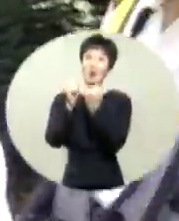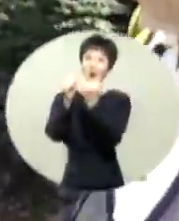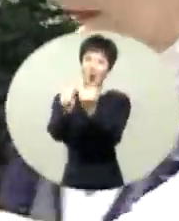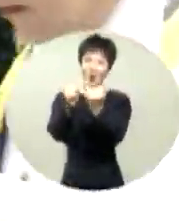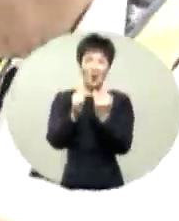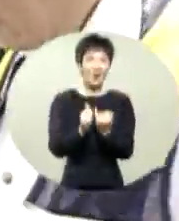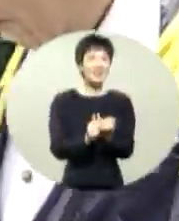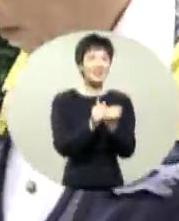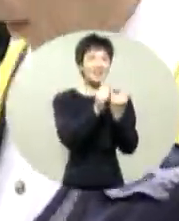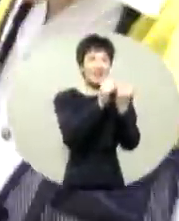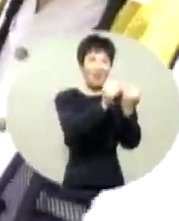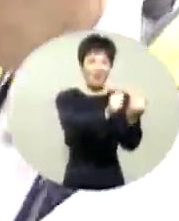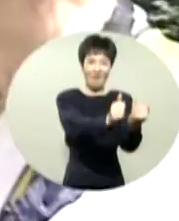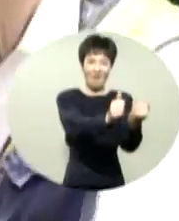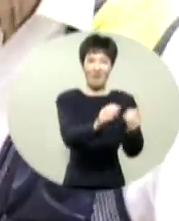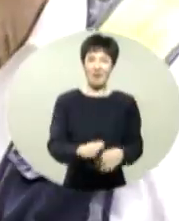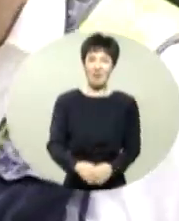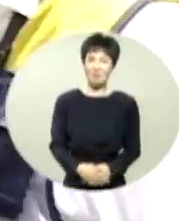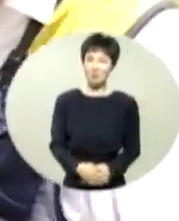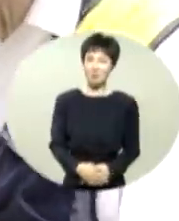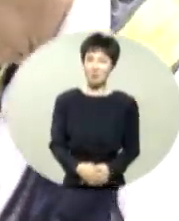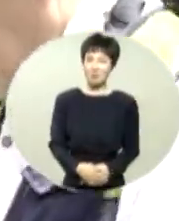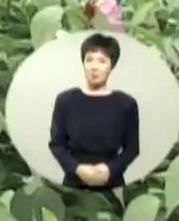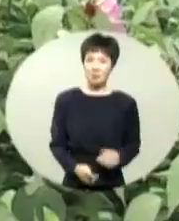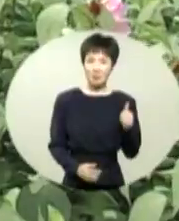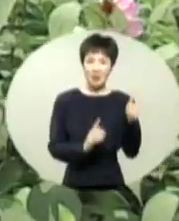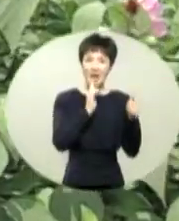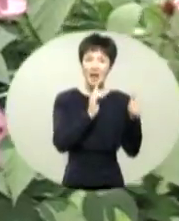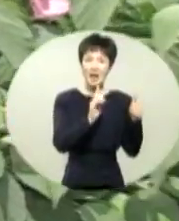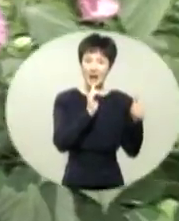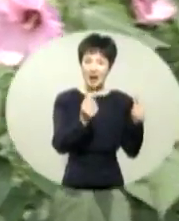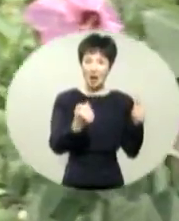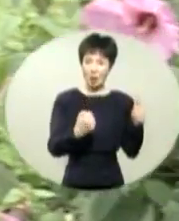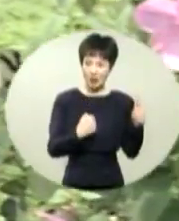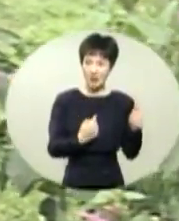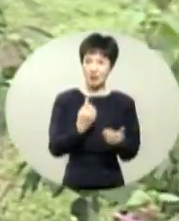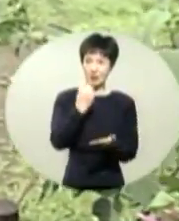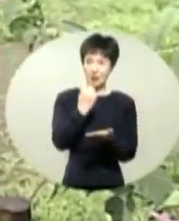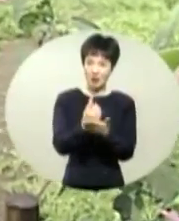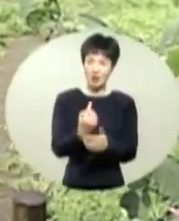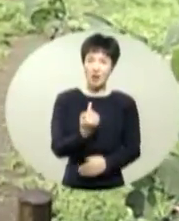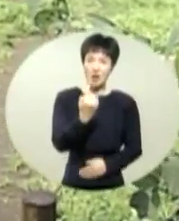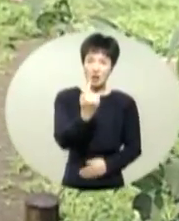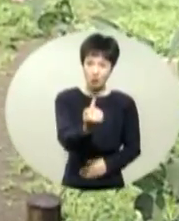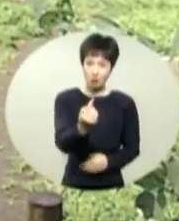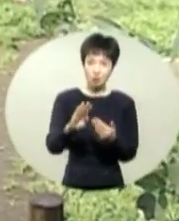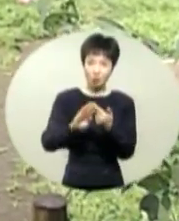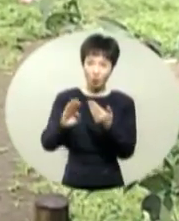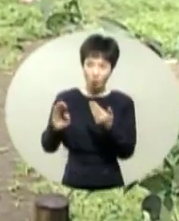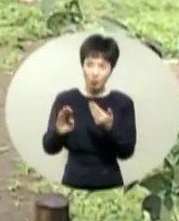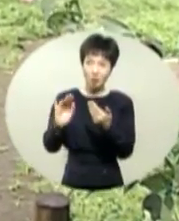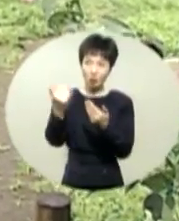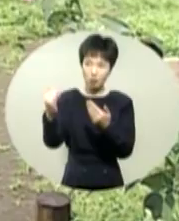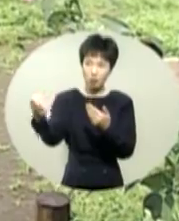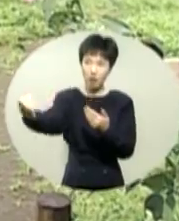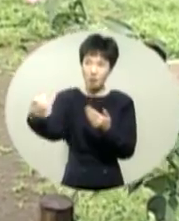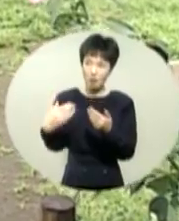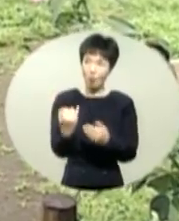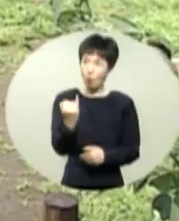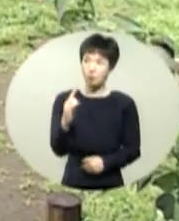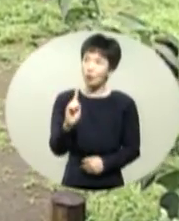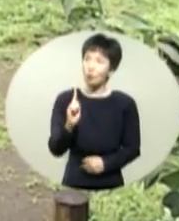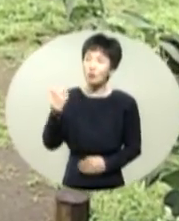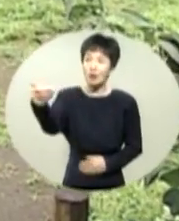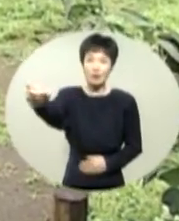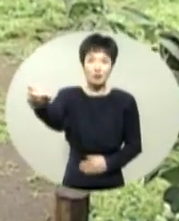つも一緒。 私一人行った場合にはですね、奥さんどうされたんですかって、来ないんですかって、そういうのは表面を裏